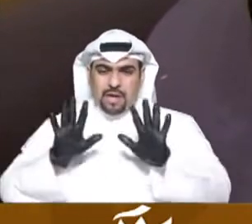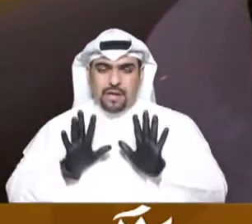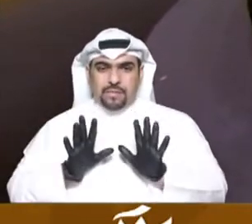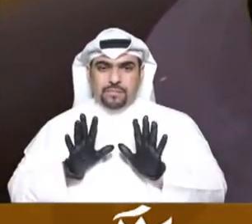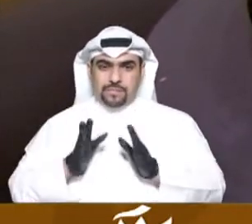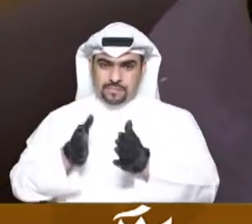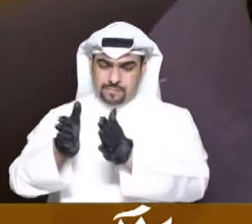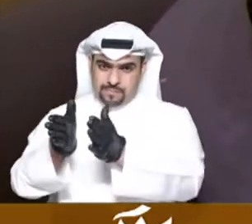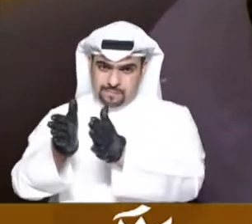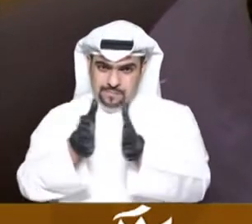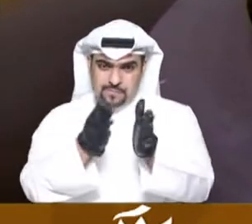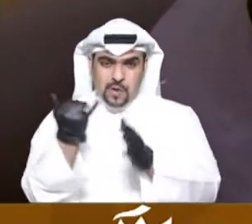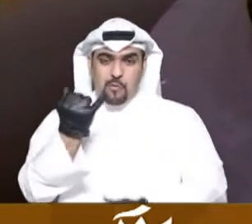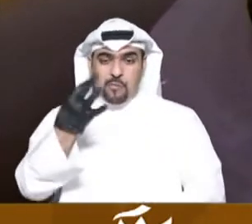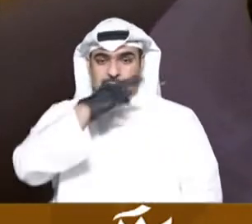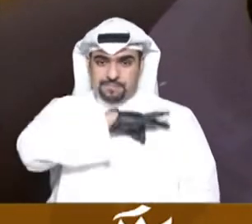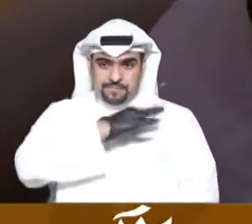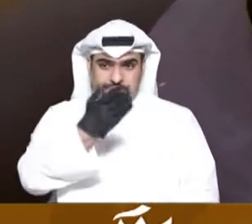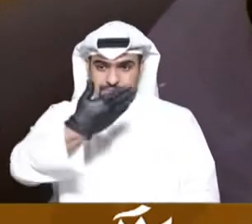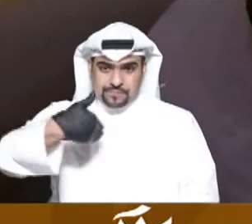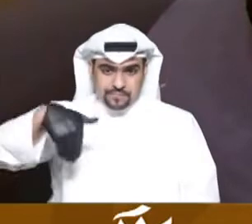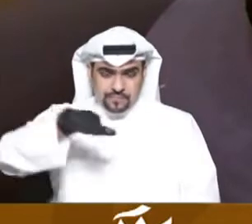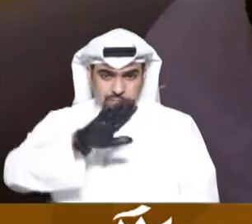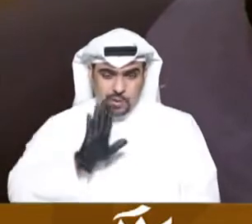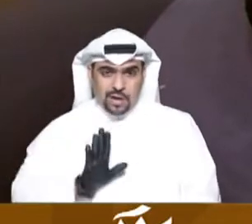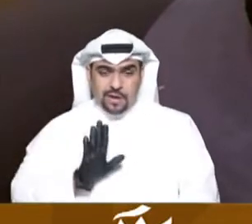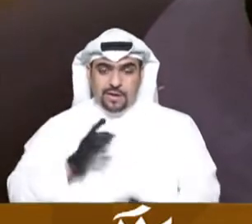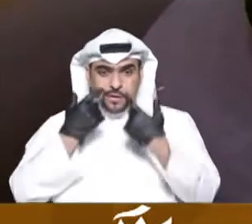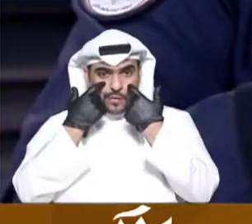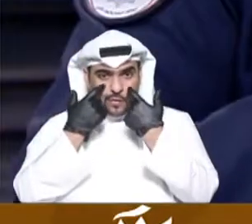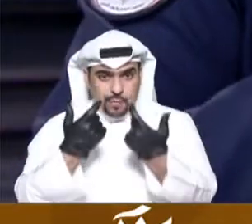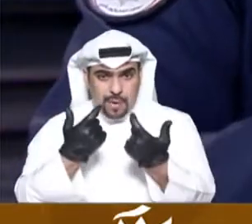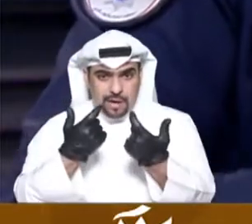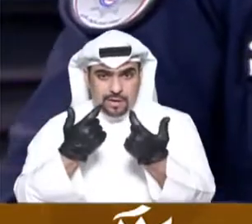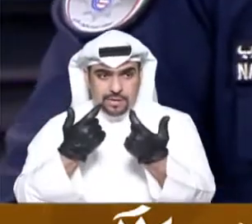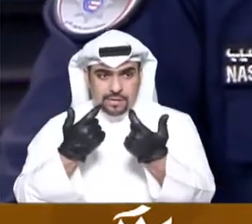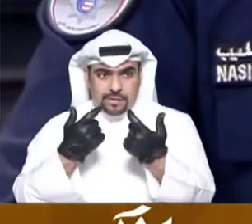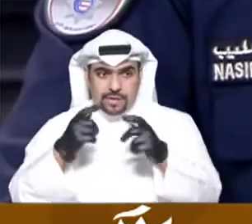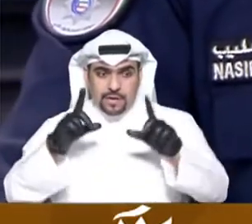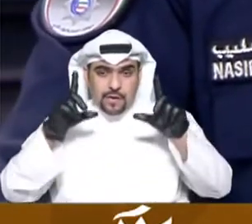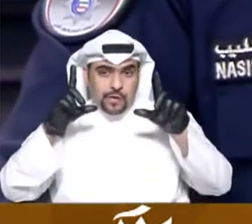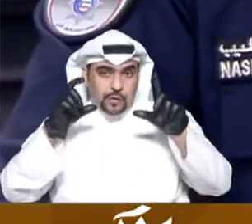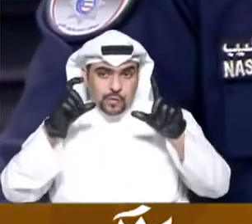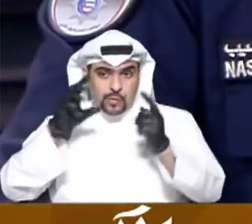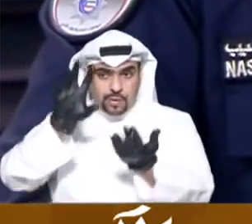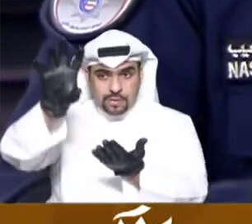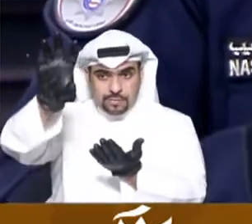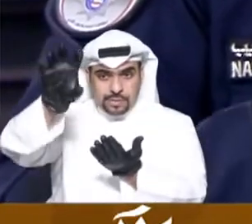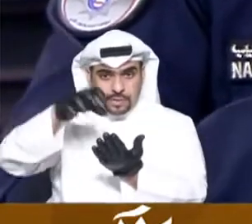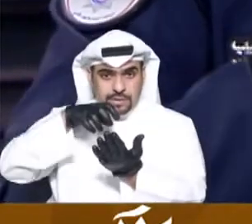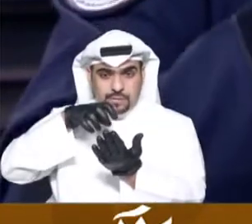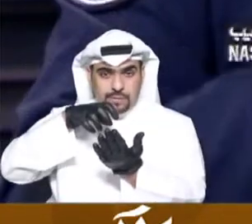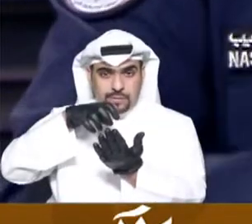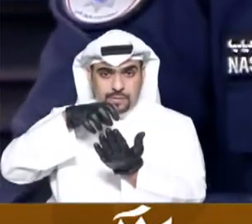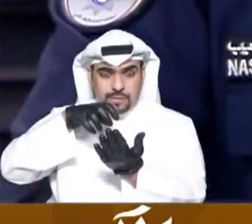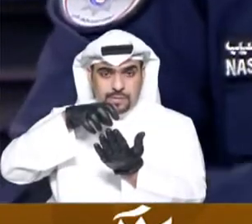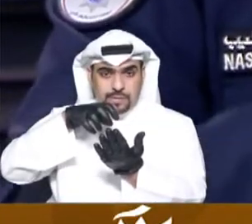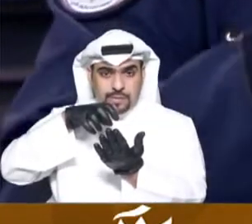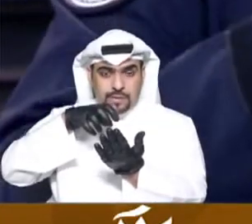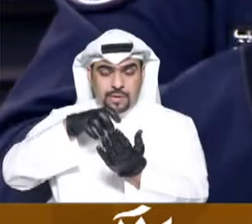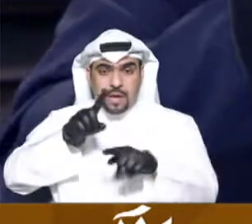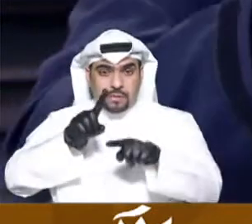مصلحه عامه او تقدر يعني توصلنا هذه الاشياء او هذا المقطع اذا عندك توصل من خلال موقع وزاره الداخليه وصل لنا احنا نتعامل